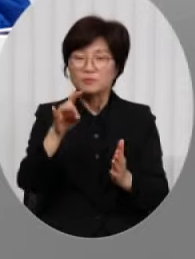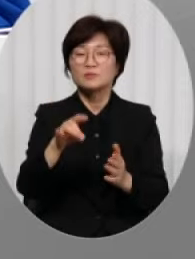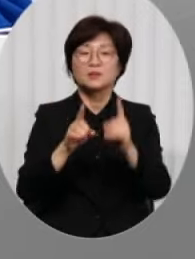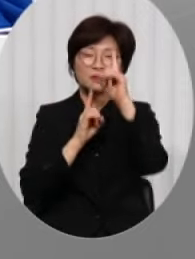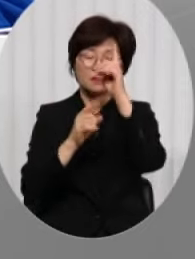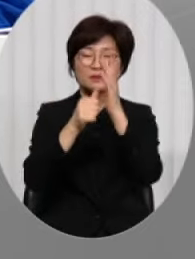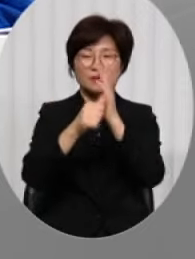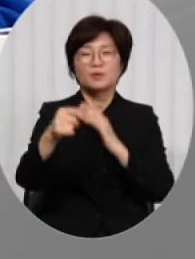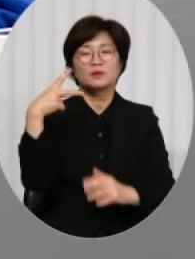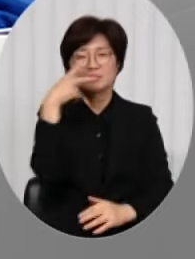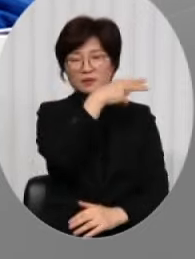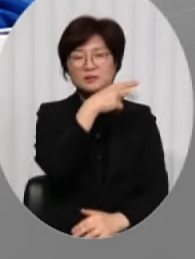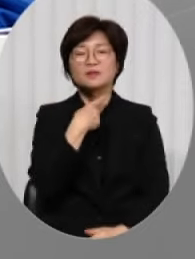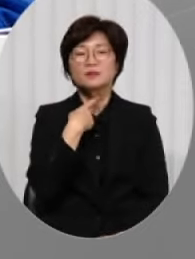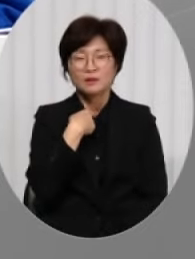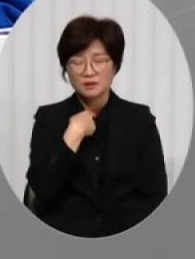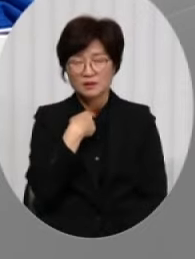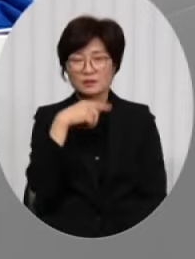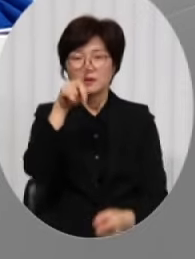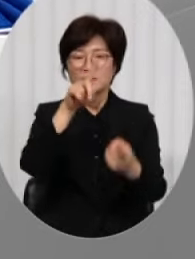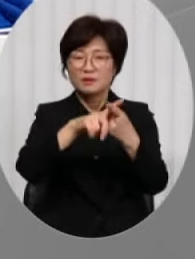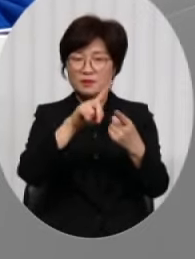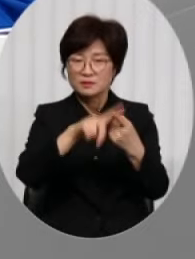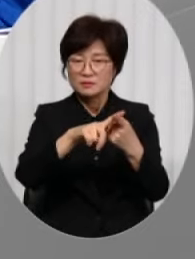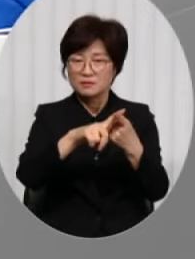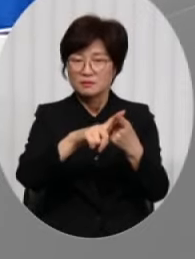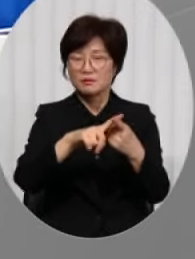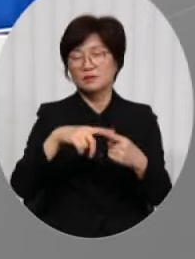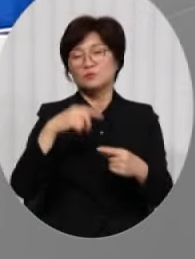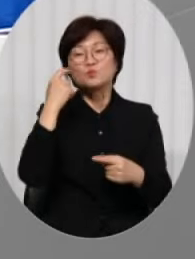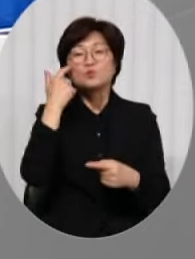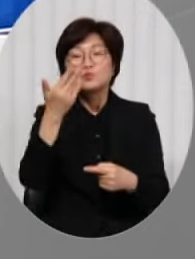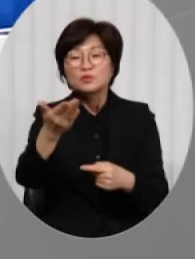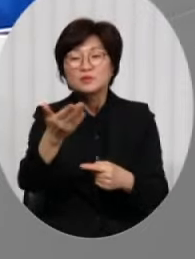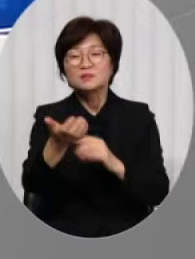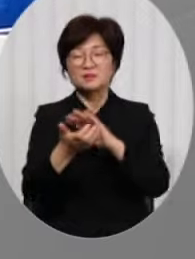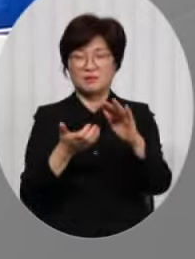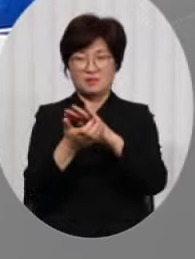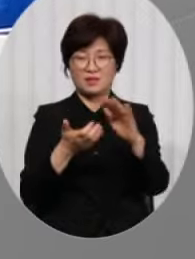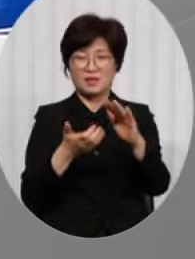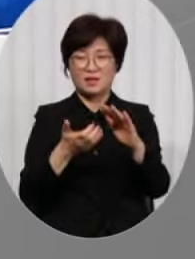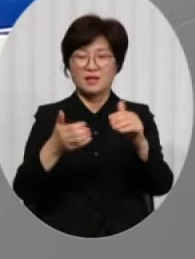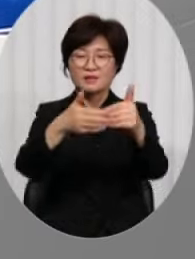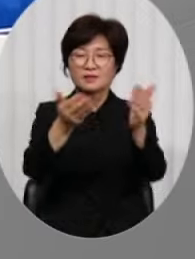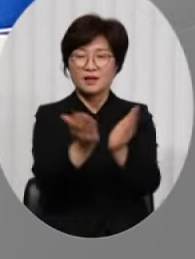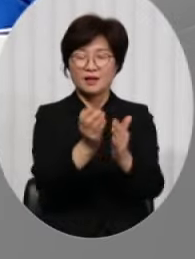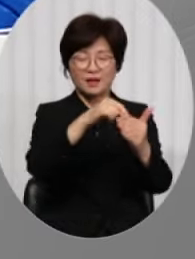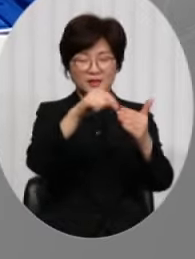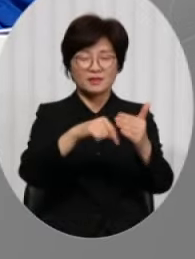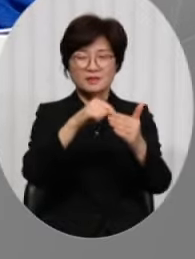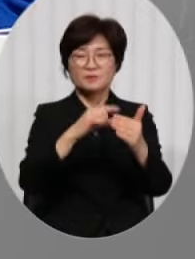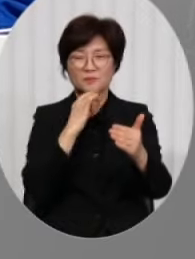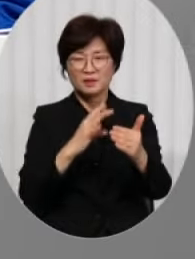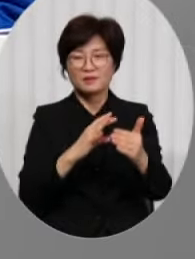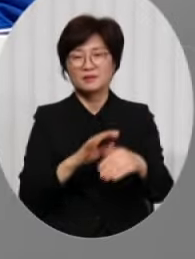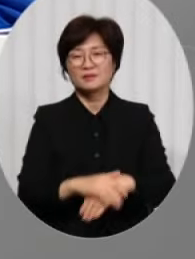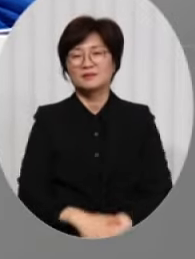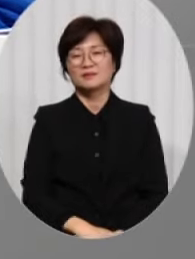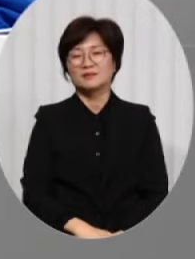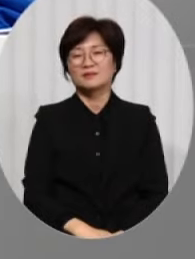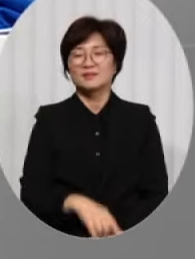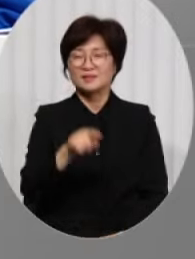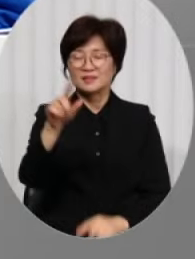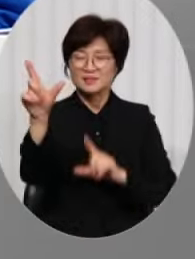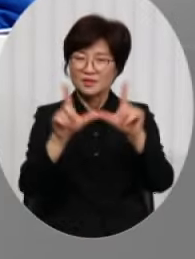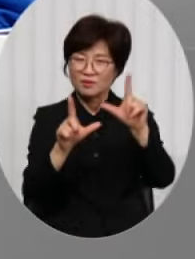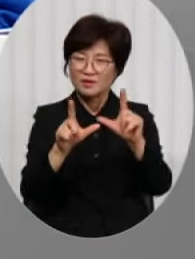기억하고 있습니다. 저에 대한 견해와 뭐 네, 이런 후보님. 부분을 모르시기 전에 그건 뭐 당내에서도 예, 네, 말씀하십시오. 주도권 후보님. 그건 토론이시니까. 사실관계 좀